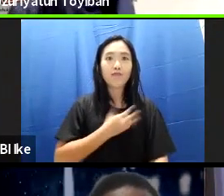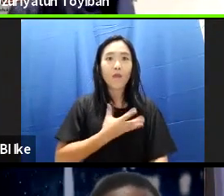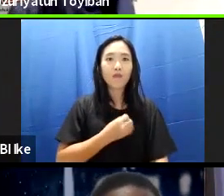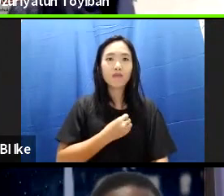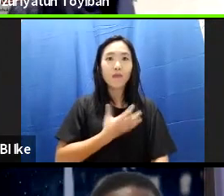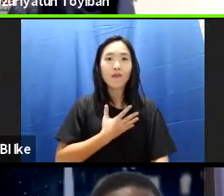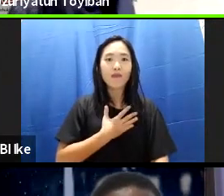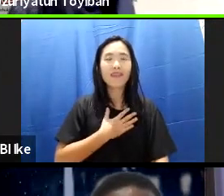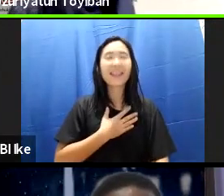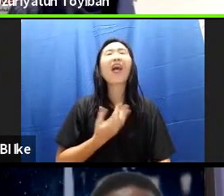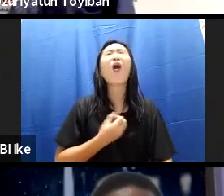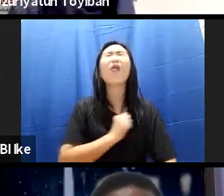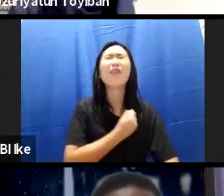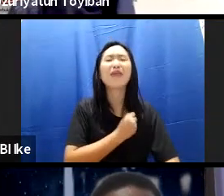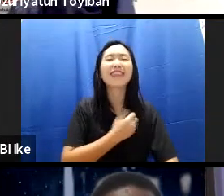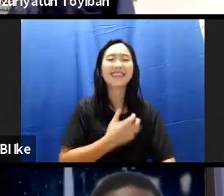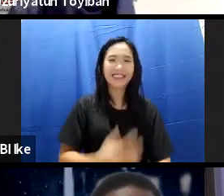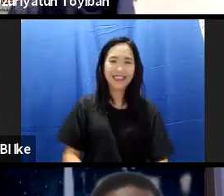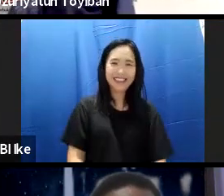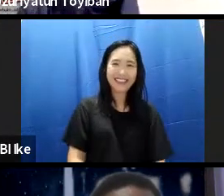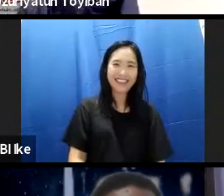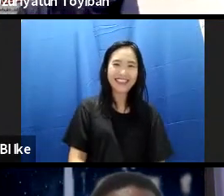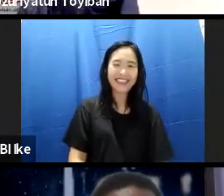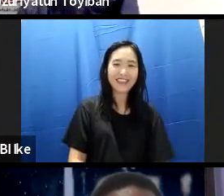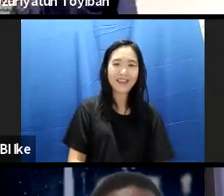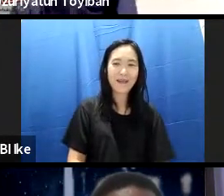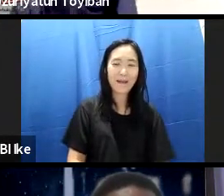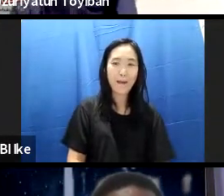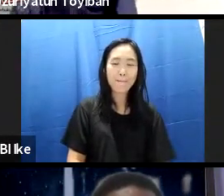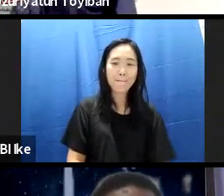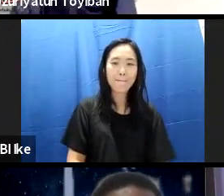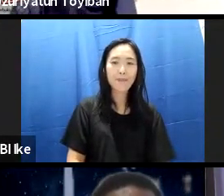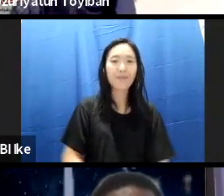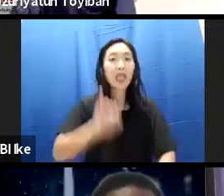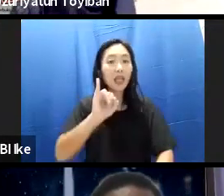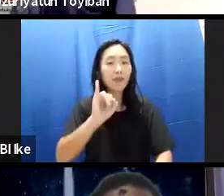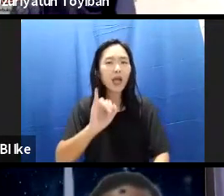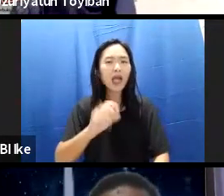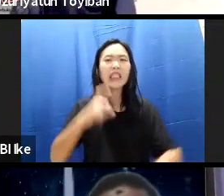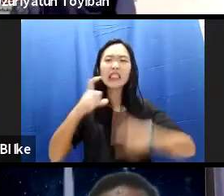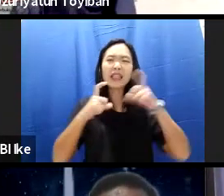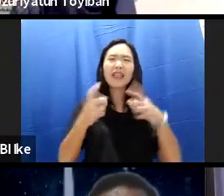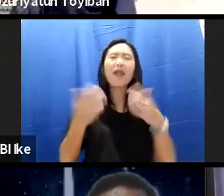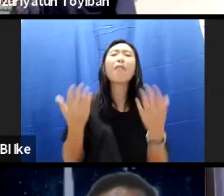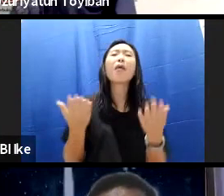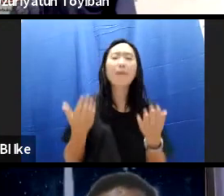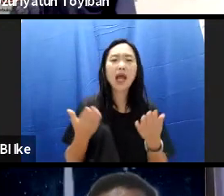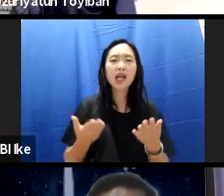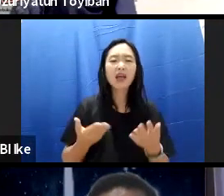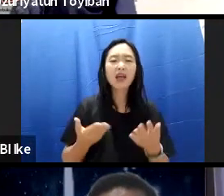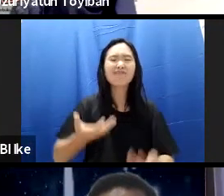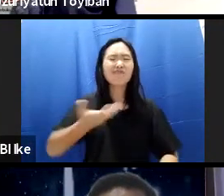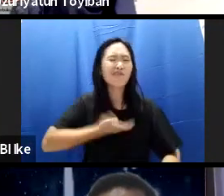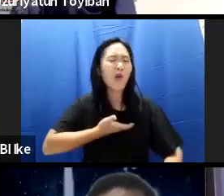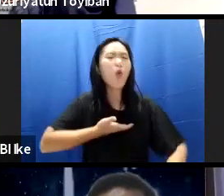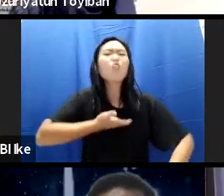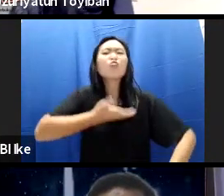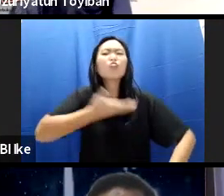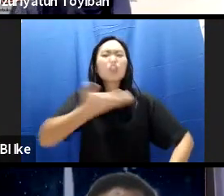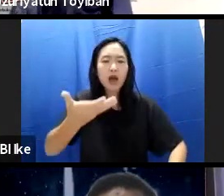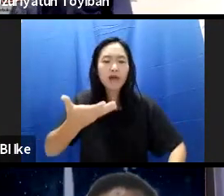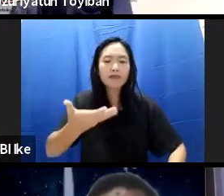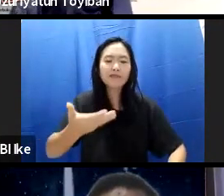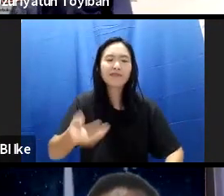Oke, sip. Oke, Mbak Ibah, gimana sih ceritanya kok bisa tertarik, Mbak, dan juga terjun jadi akademisi dan